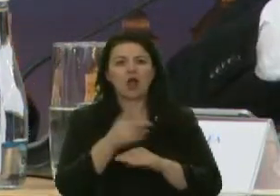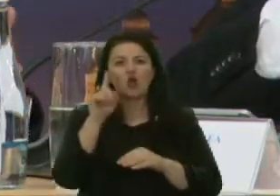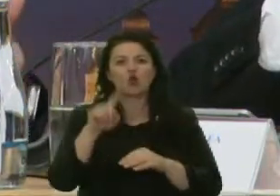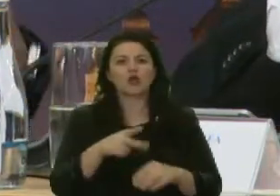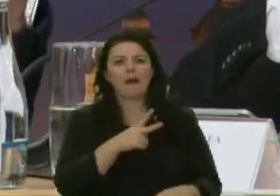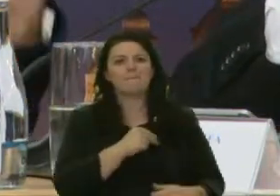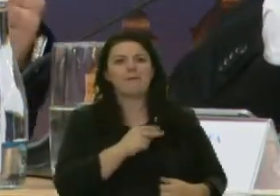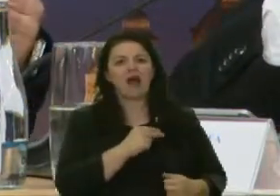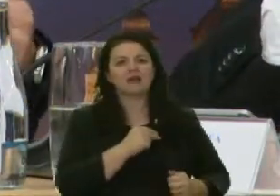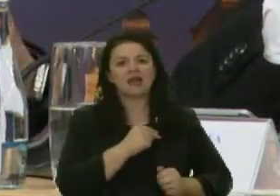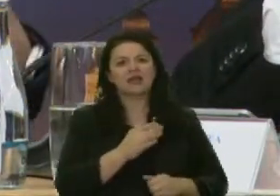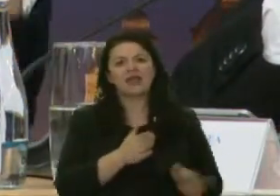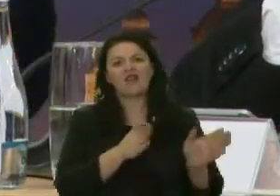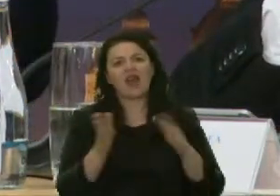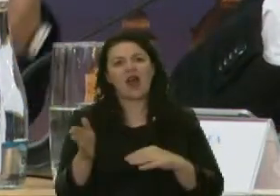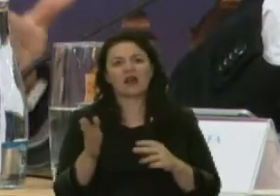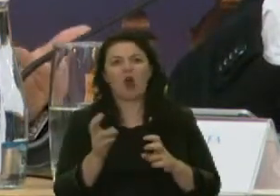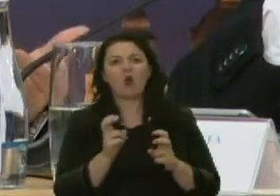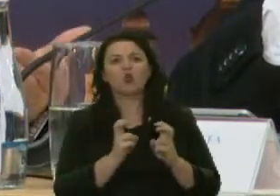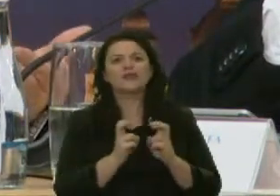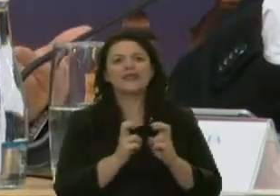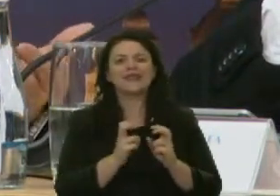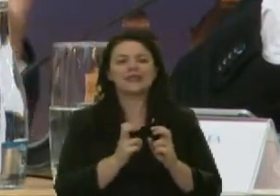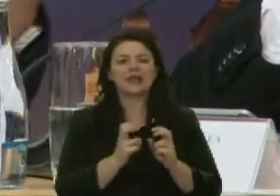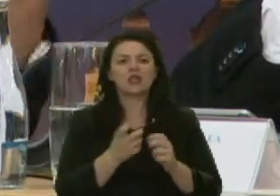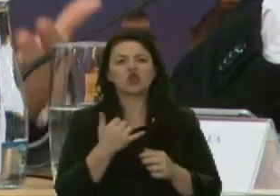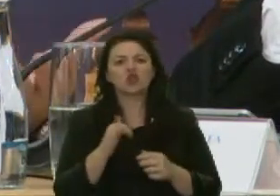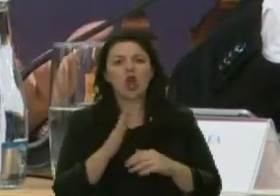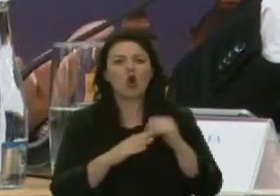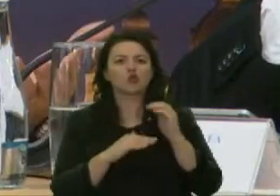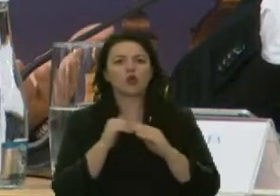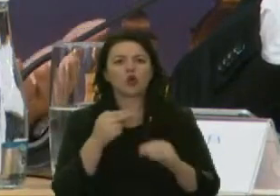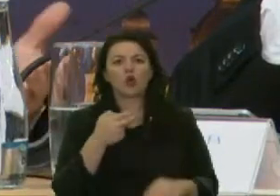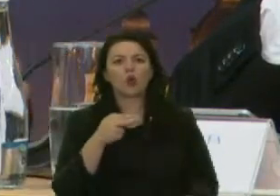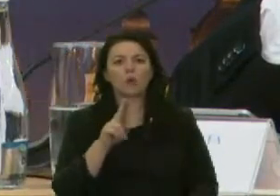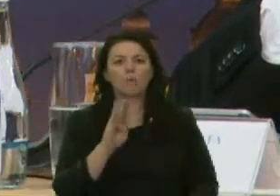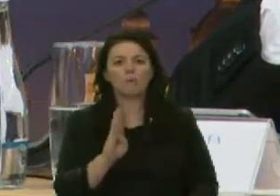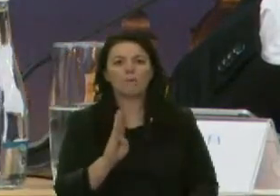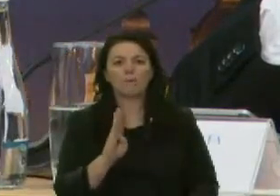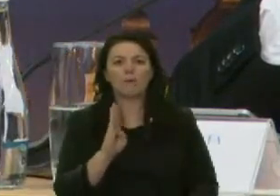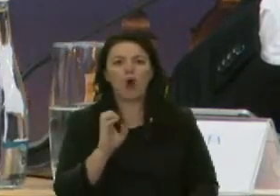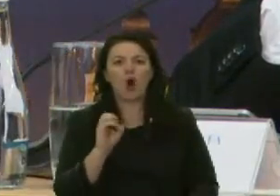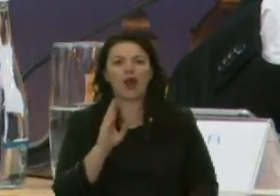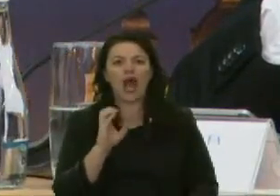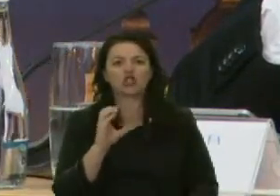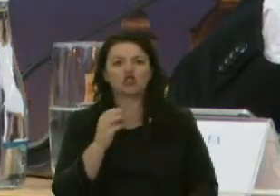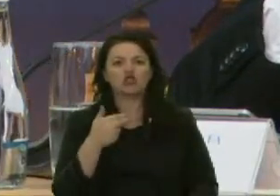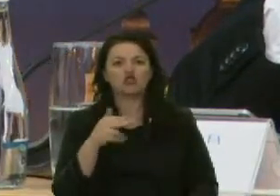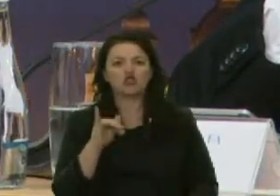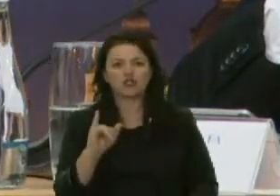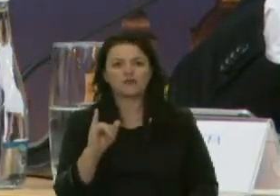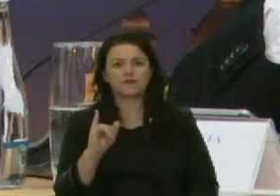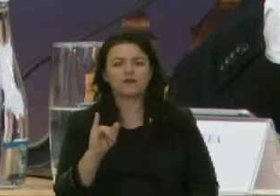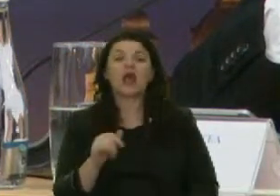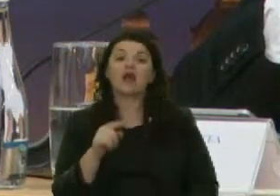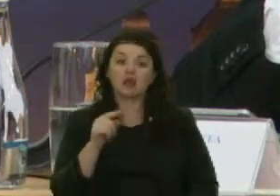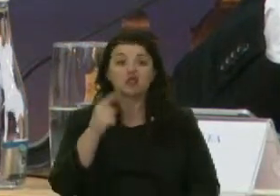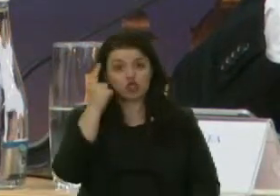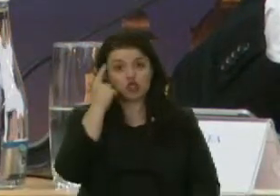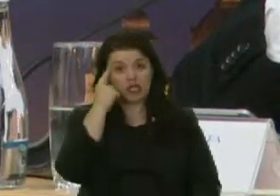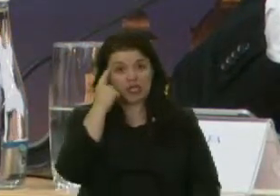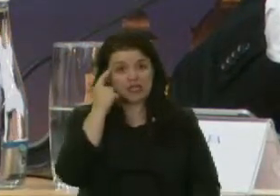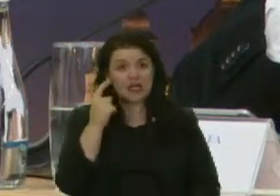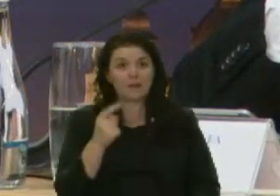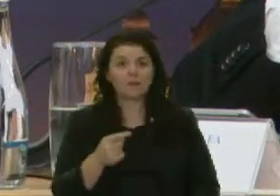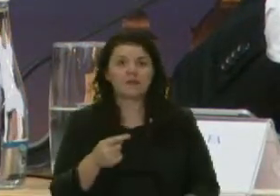martie deja la devierea utilităților și după aceea imediat la construcția acestui hub din borhanci acest bazin de not După cum știți bine va fi